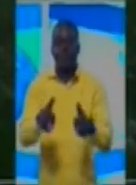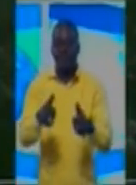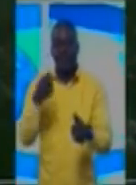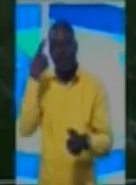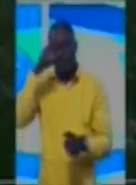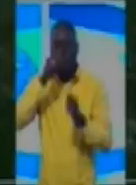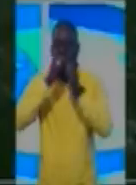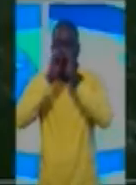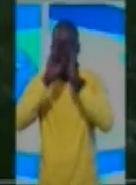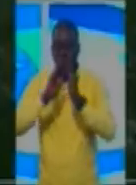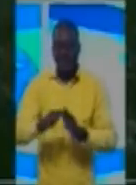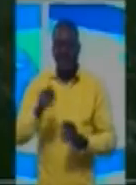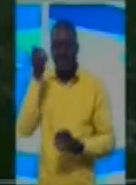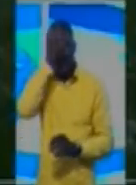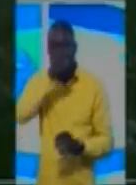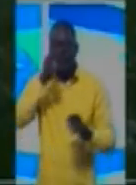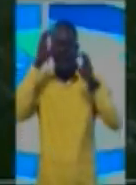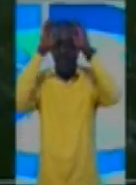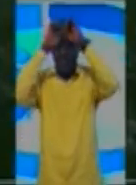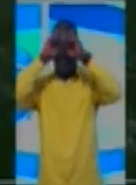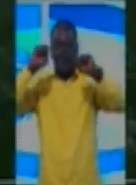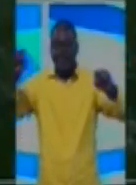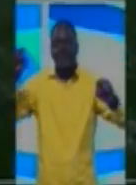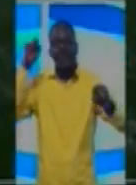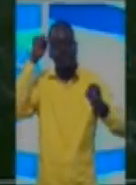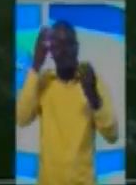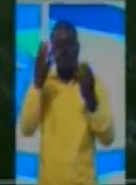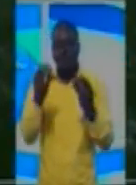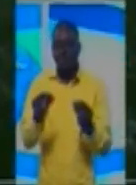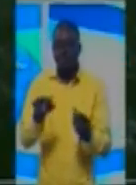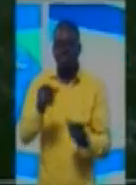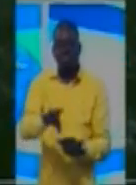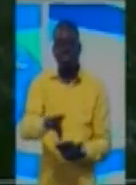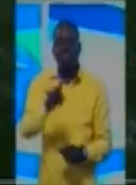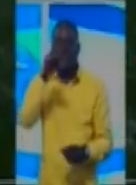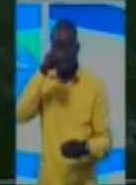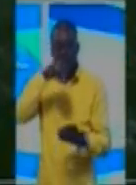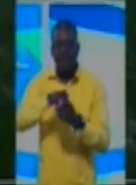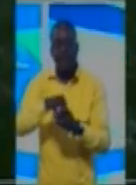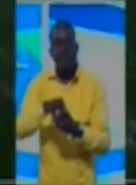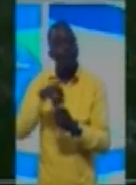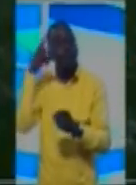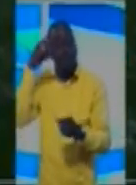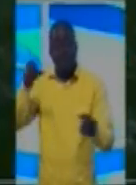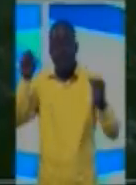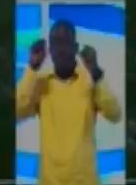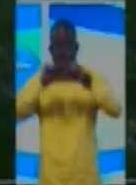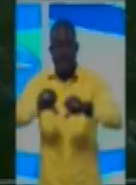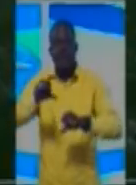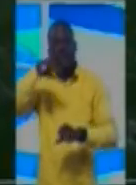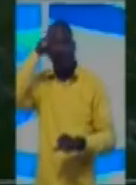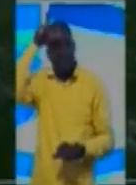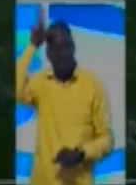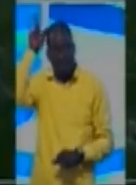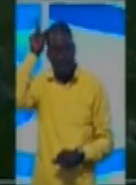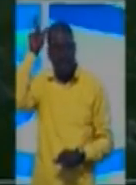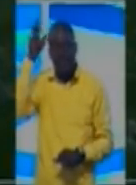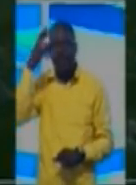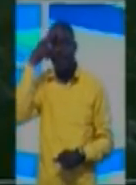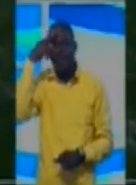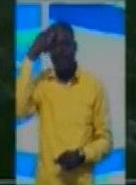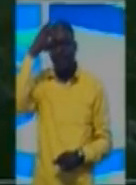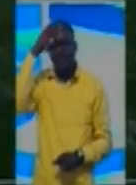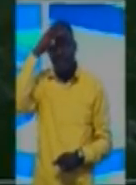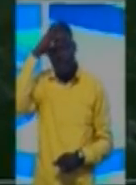en Afrique, le président du Faso estime que la solution pourrait se trouver dans la résolution de la crise en Libye. Rochemar Christian